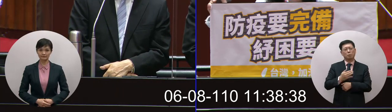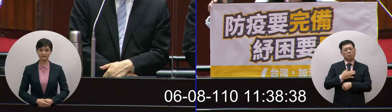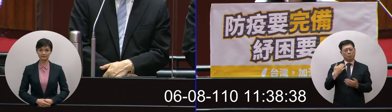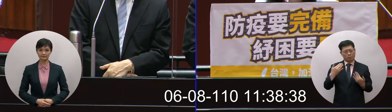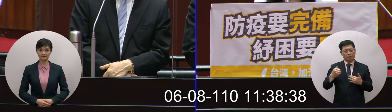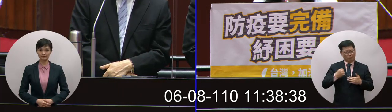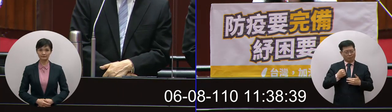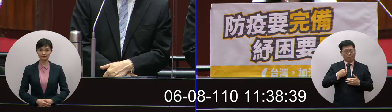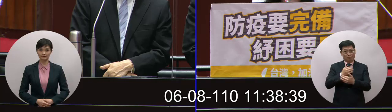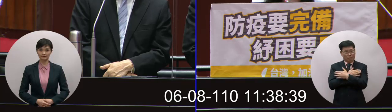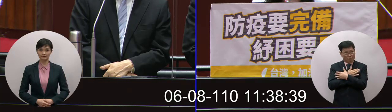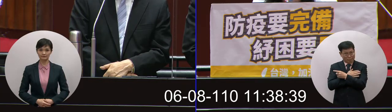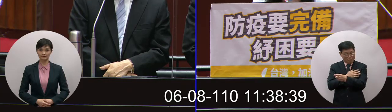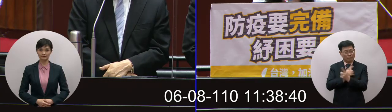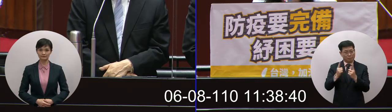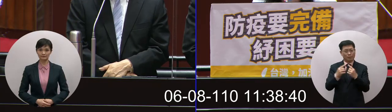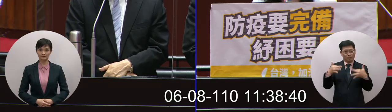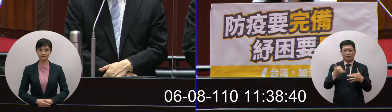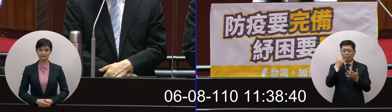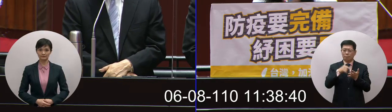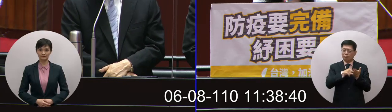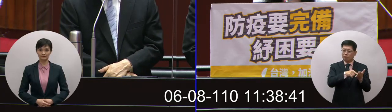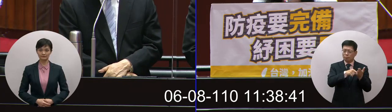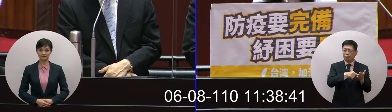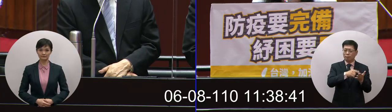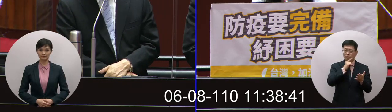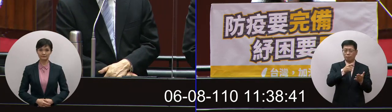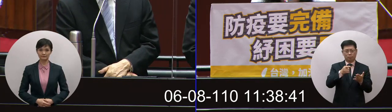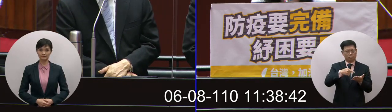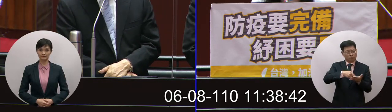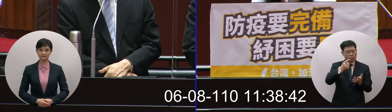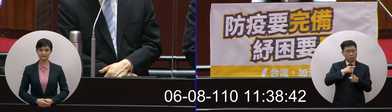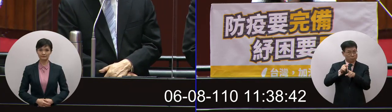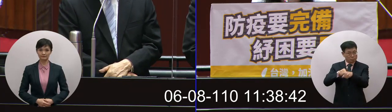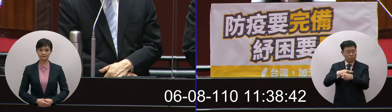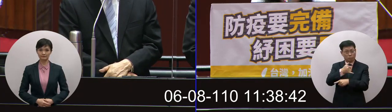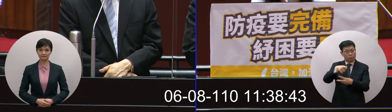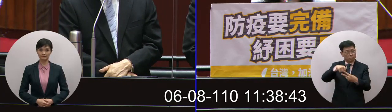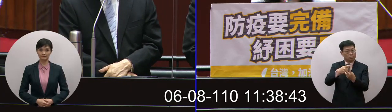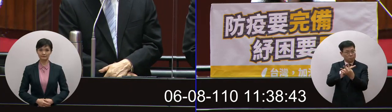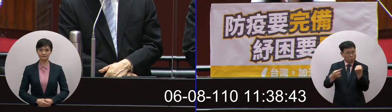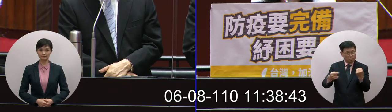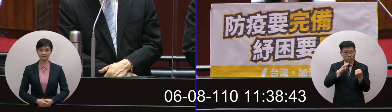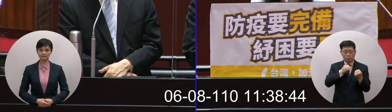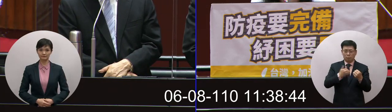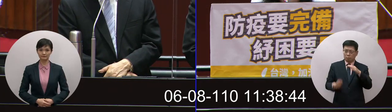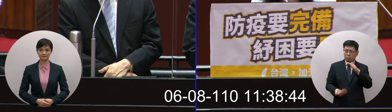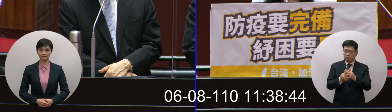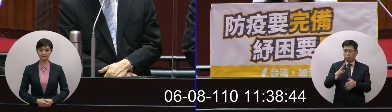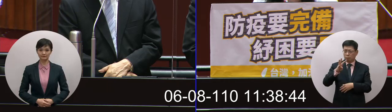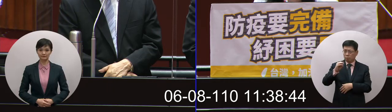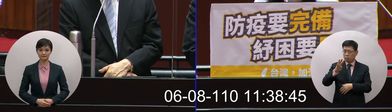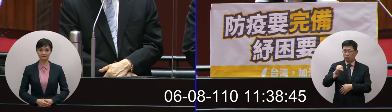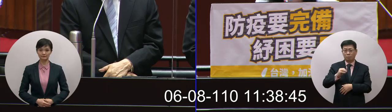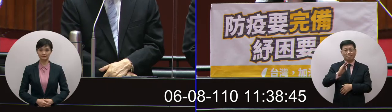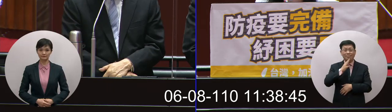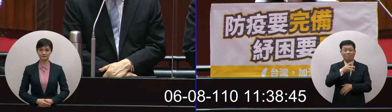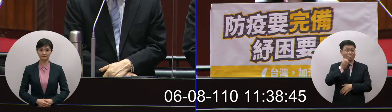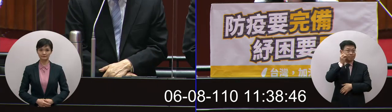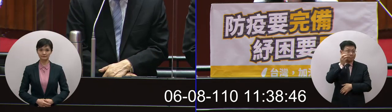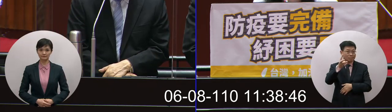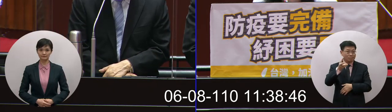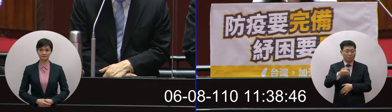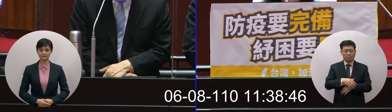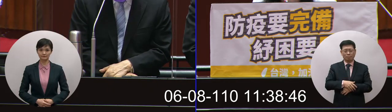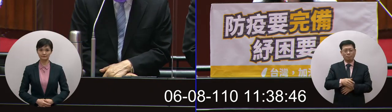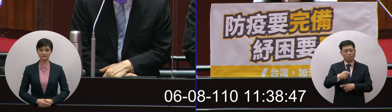我们有看到这个幼儿园的部分可以来申请，这个每次幼儿园部分可以依照他员工的数量来申请每次补助最高40000元，但是这是3个月的总和，